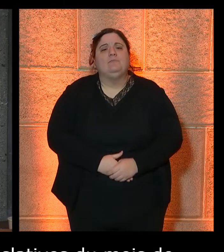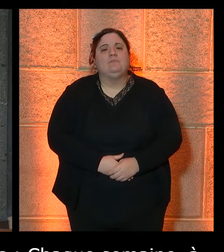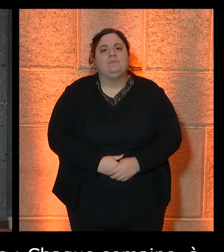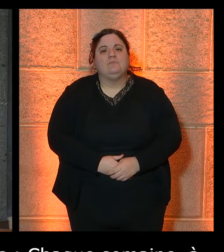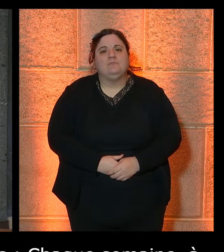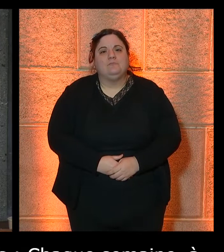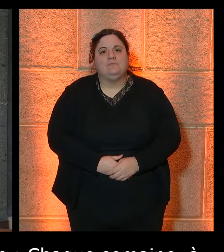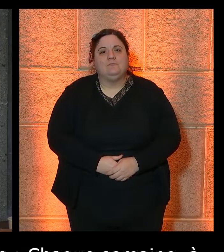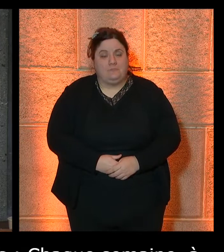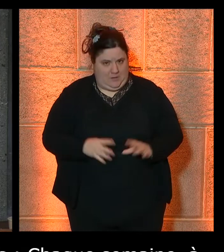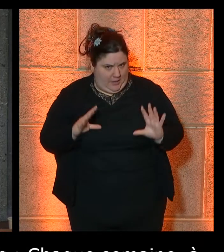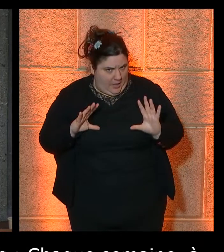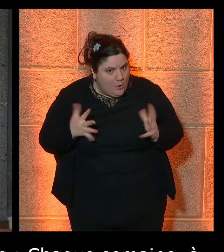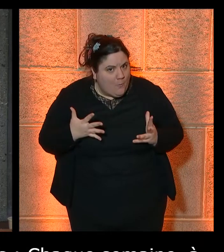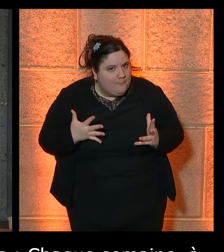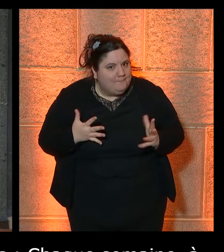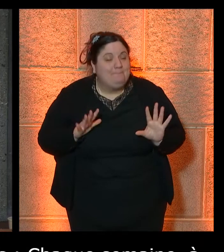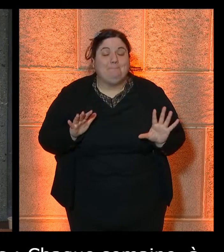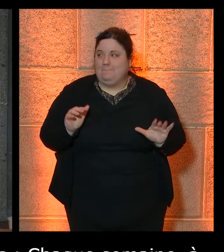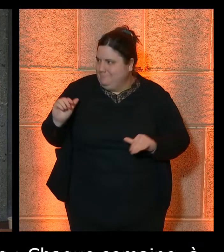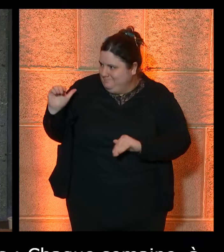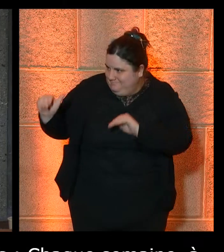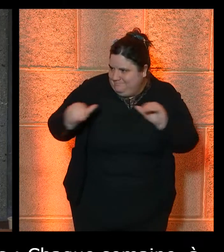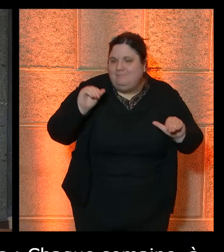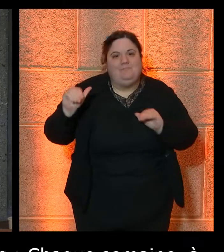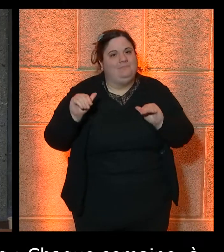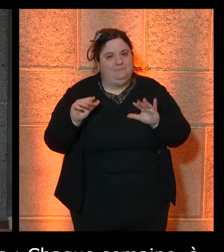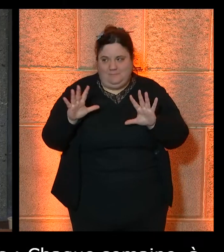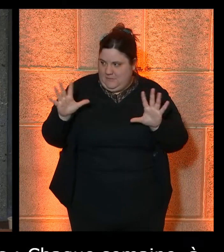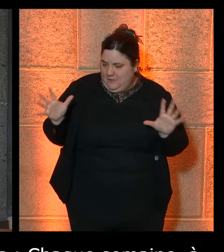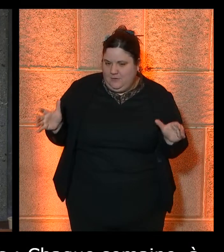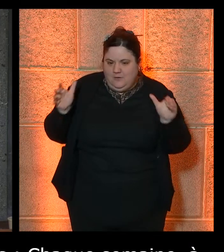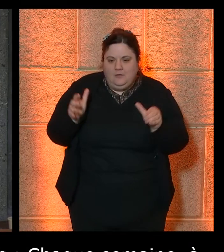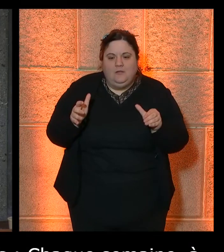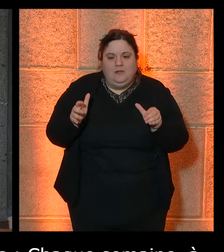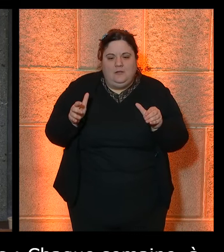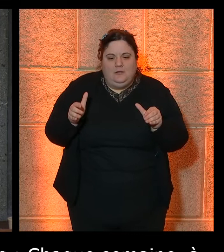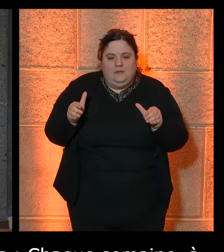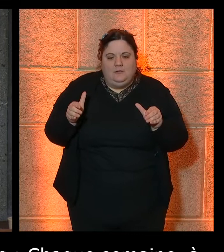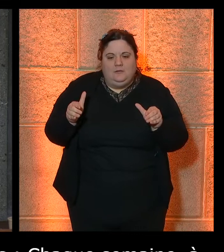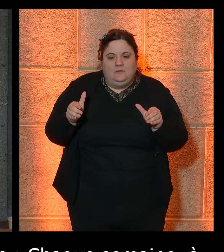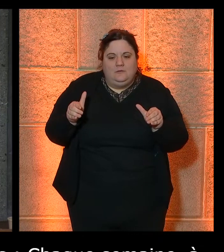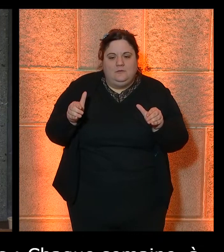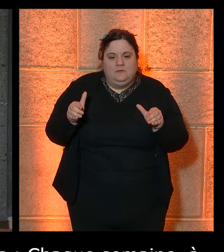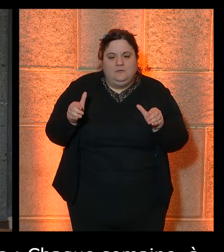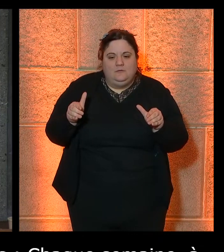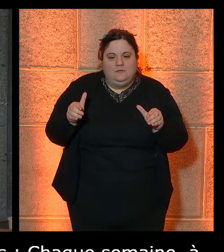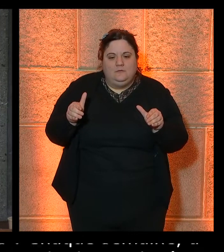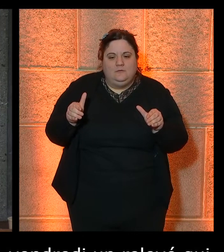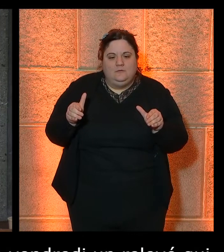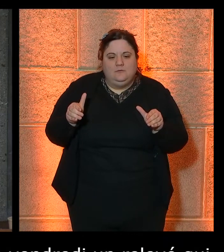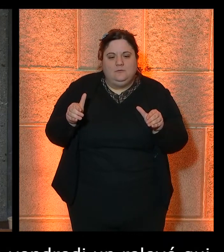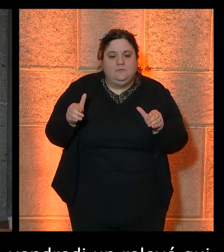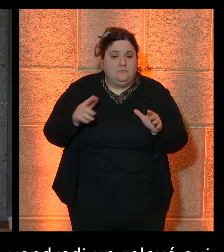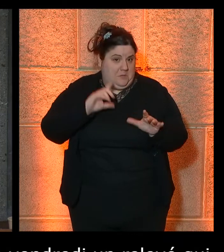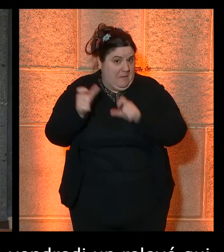Pour le faire, nous allons donc mobiliser les volontaires du CNTPH qui seront sur